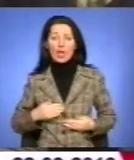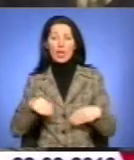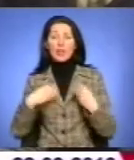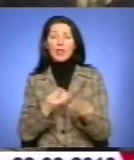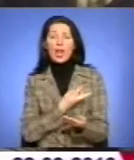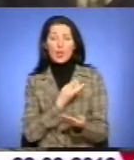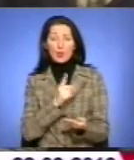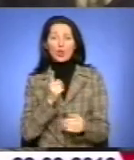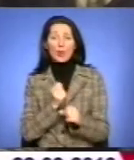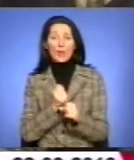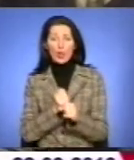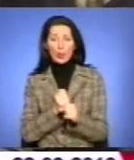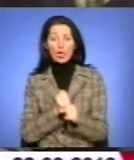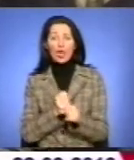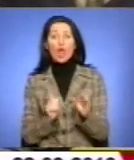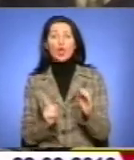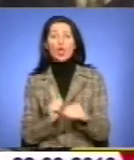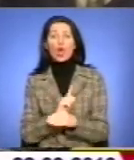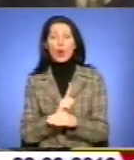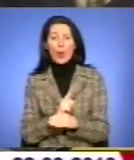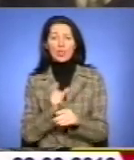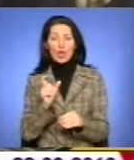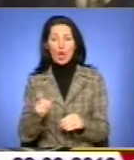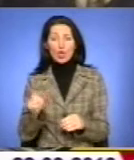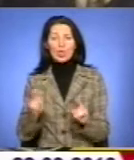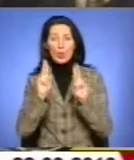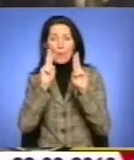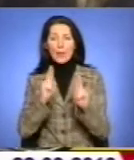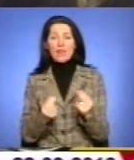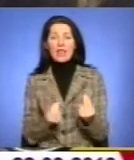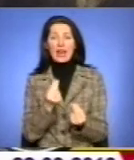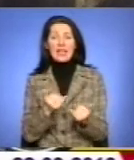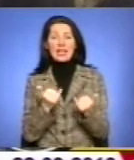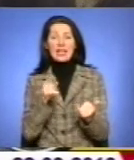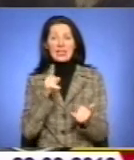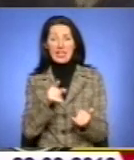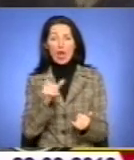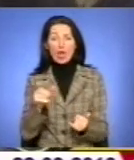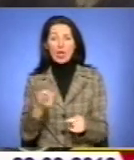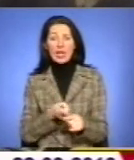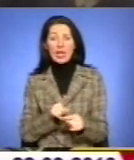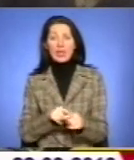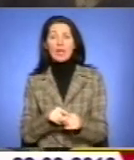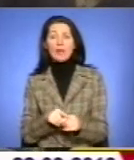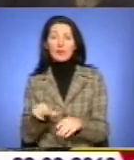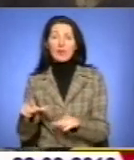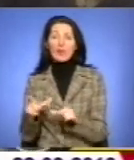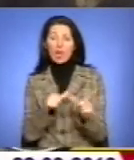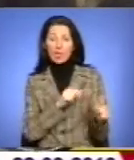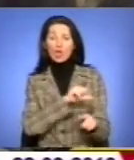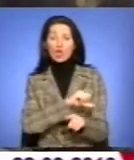щоб виробити нормальні людські правила гри для тих людей, які мігрують,